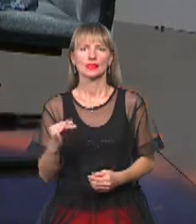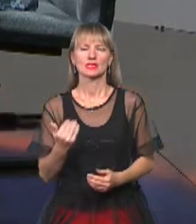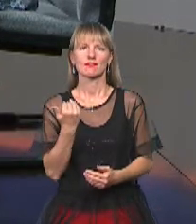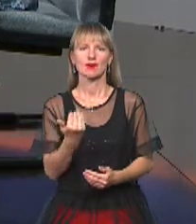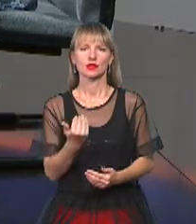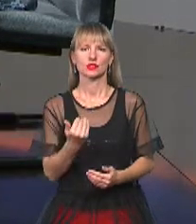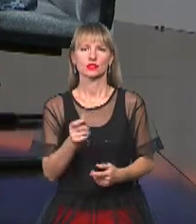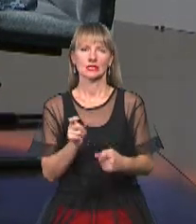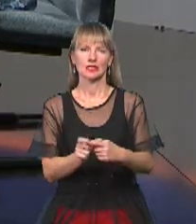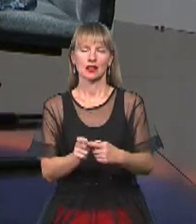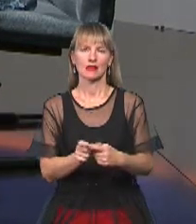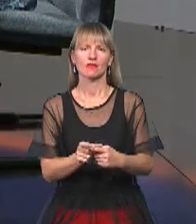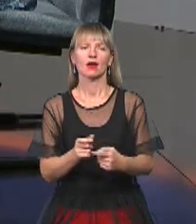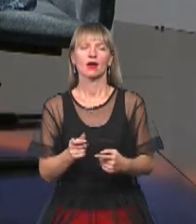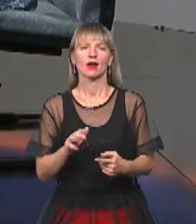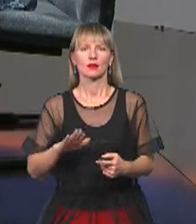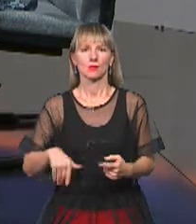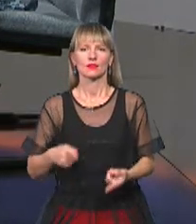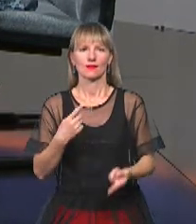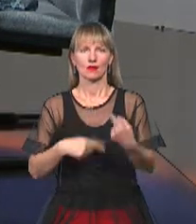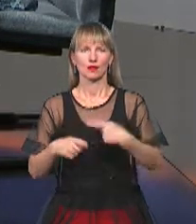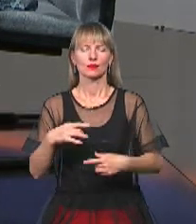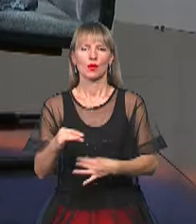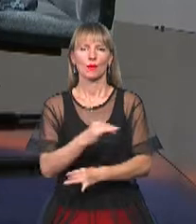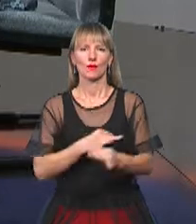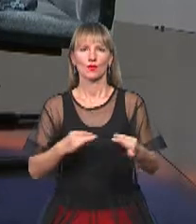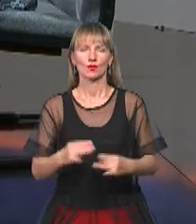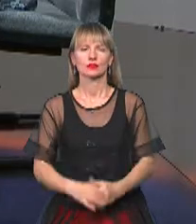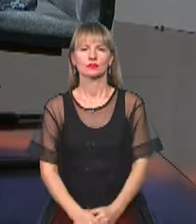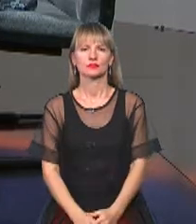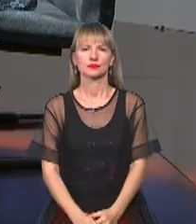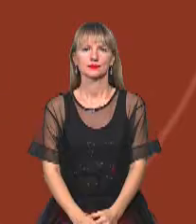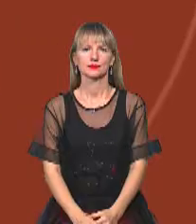ваших коментарів і потім повернемося до обговорень. Давайте.